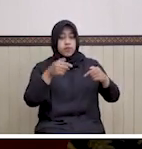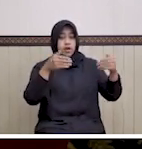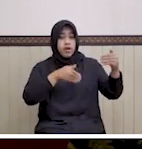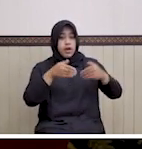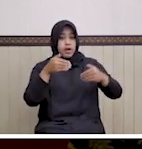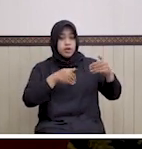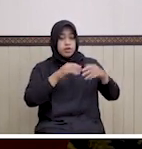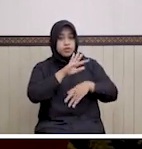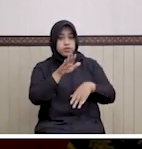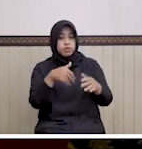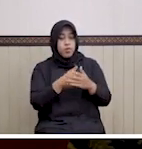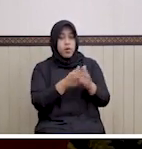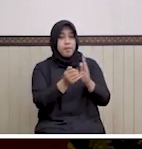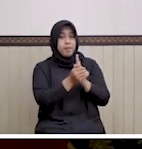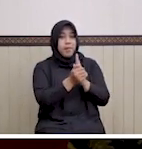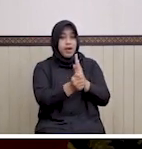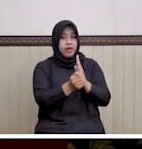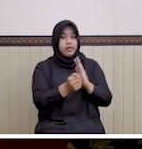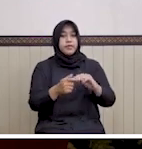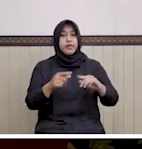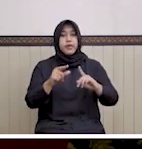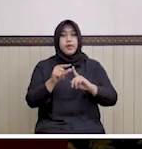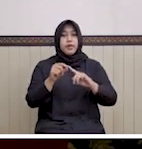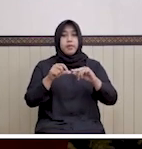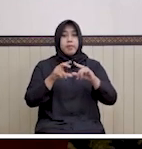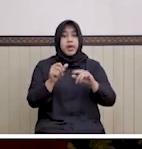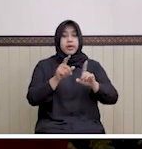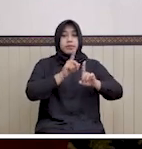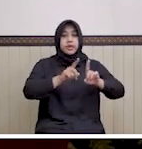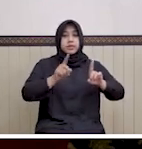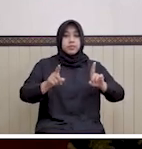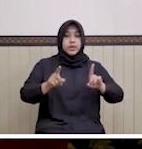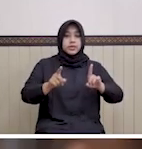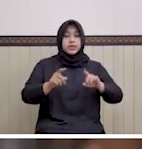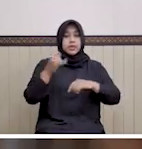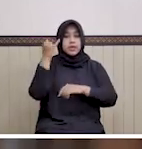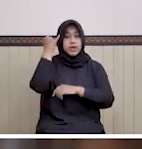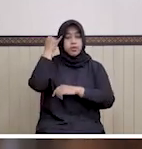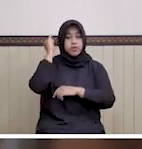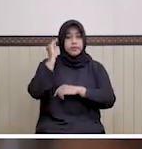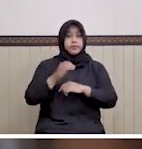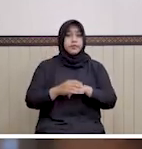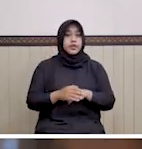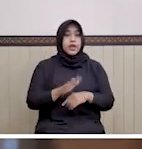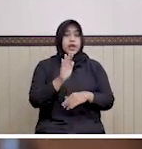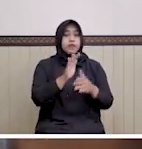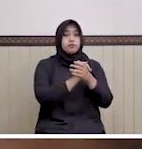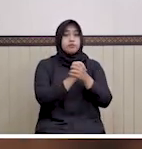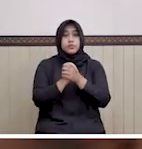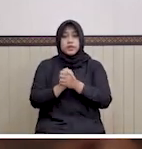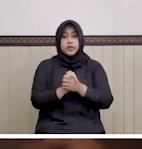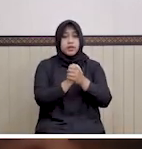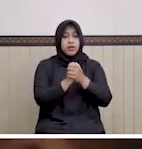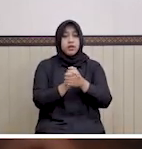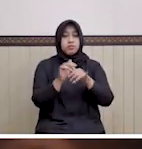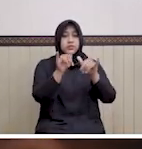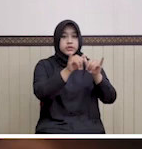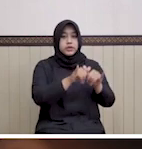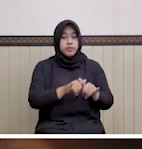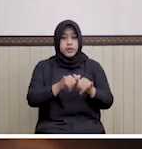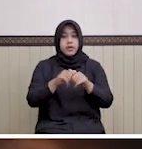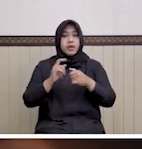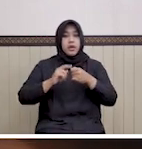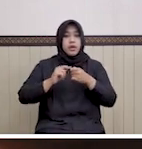hadir bersama kita para pakar dibidangnya nanti kita akan berkenalan bersama sama dengan